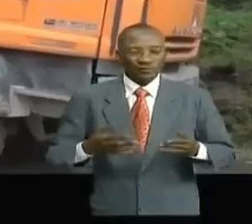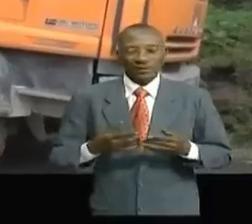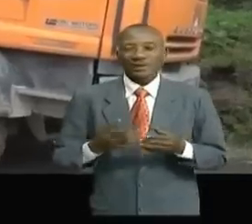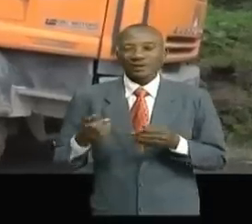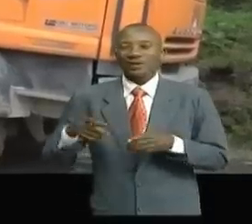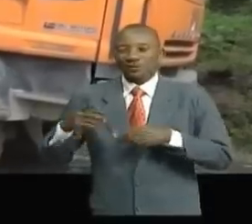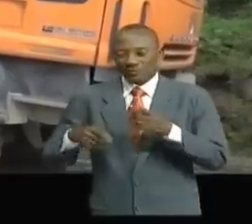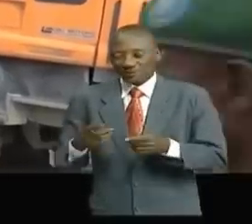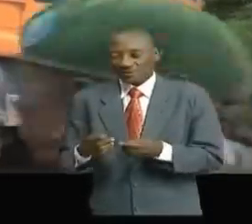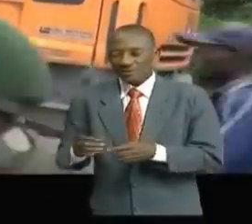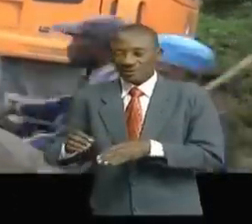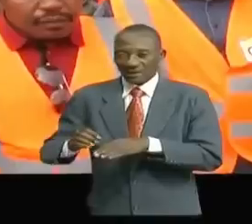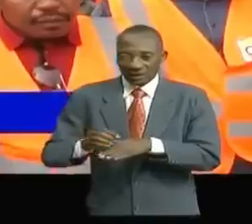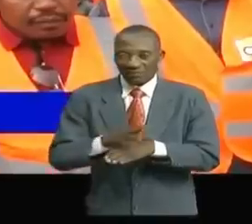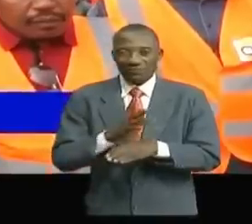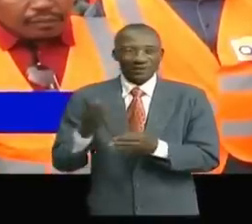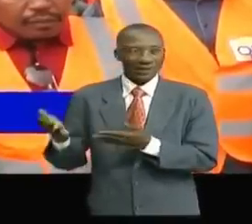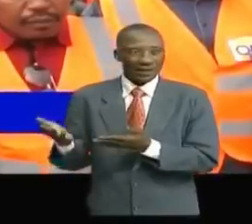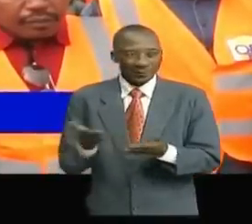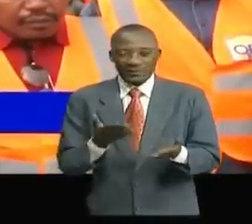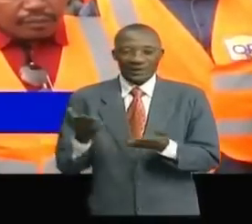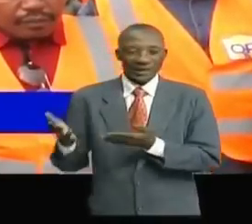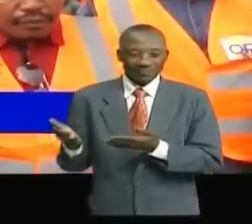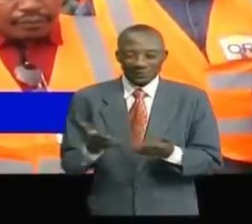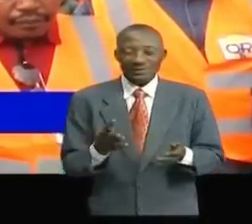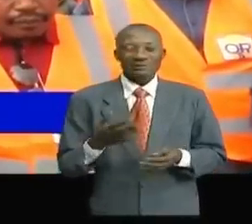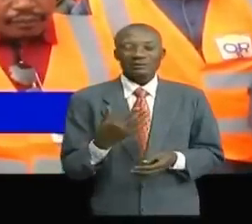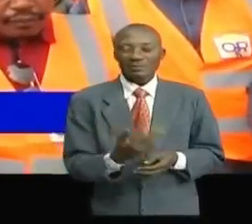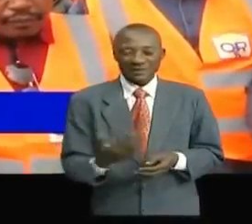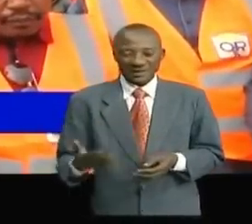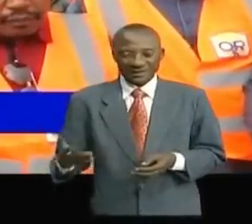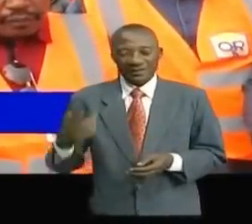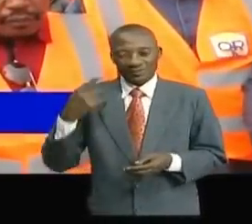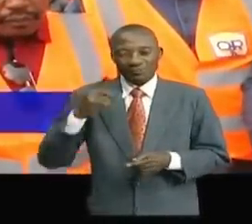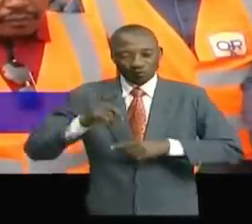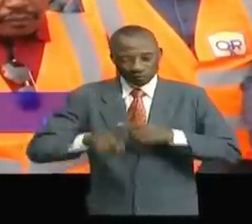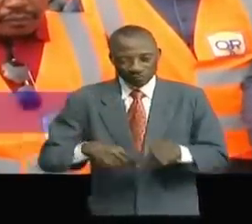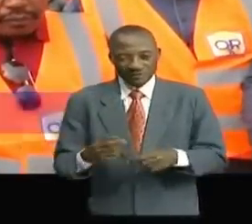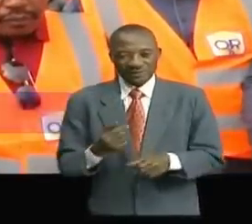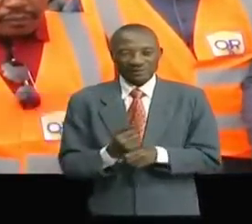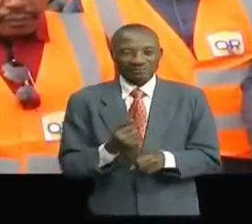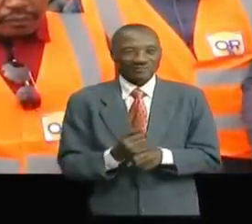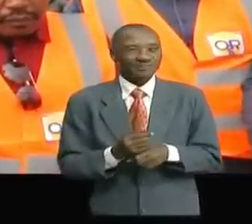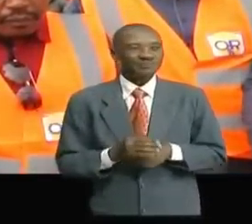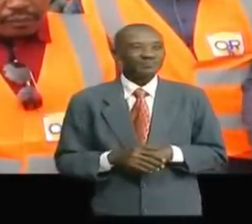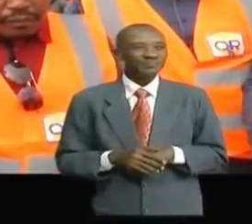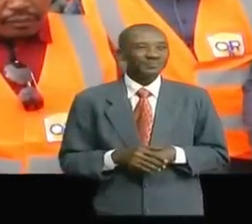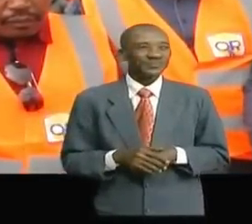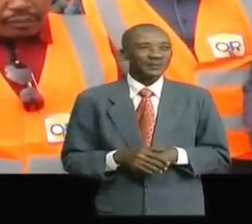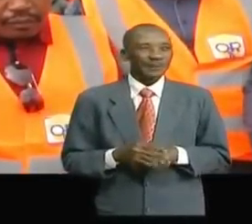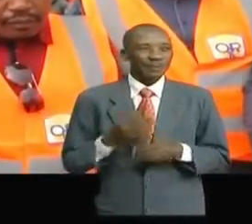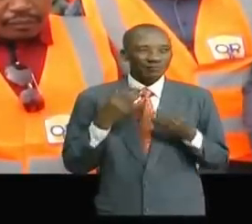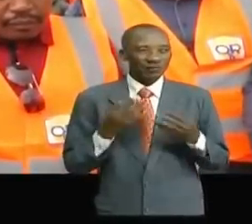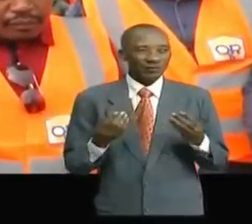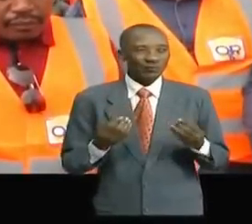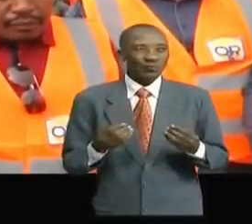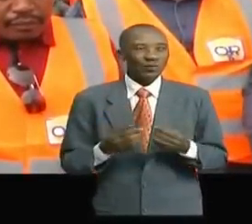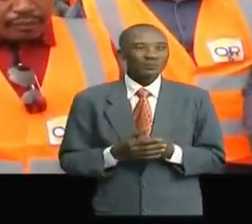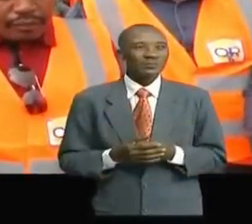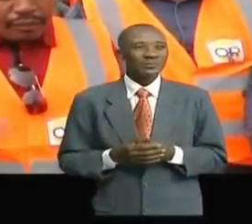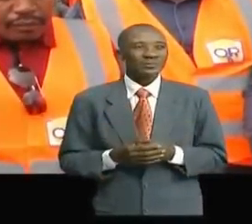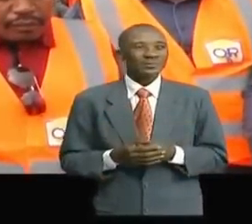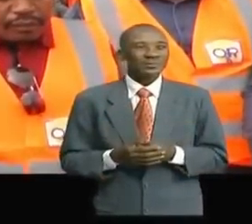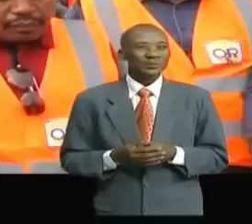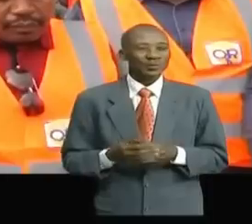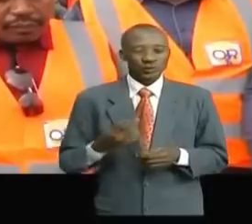des suppressions des bourbiers. Nous sommes mobilisés, nous avons fait la route avec vous, nous avons pris des 9 peines, nous avons 10 excavatrices, nous avons 2 bidosers que